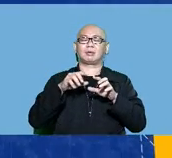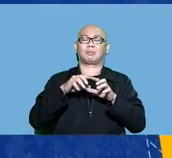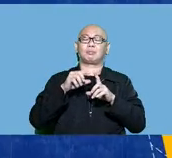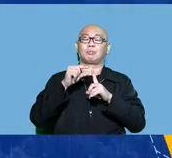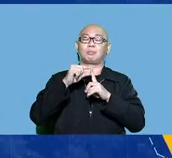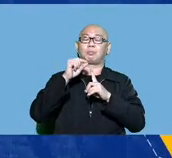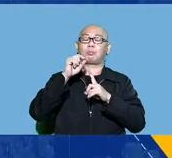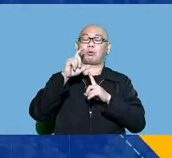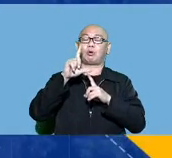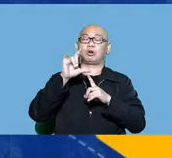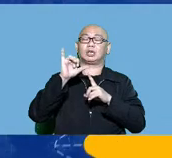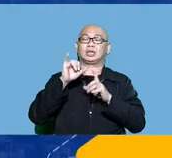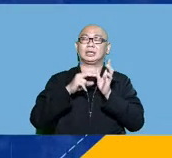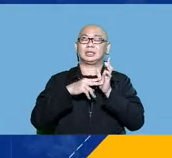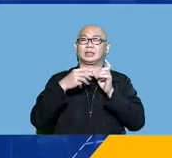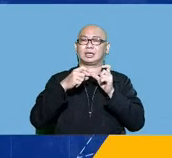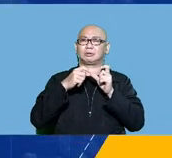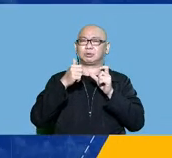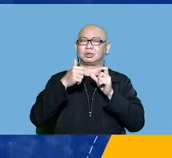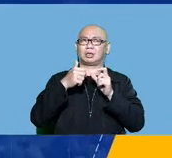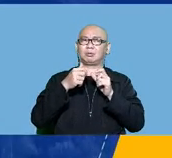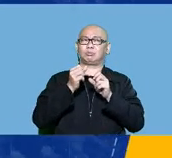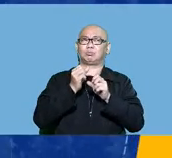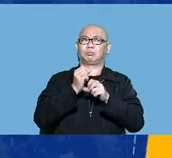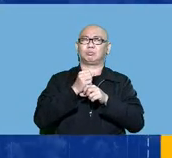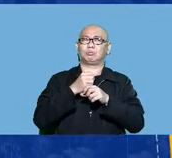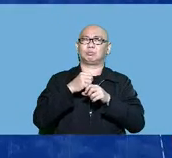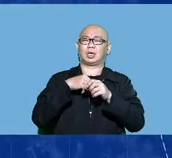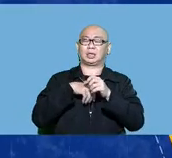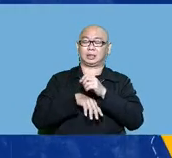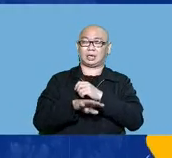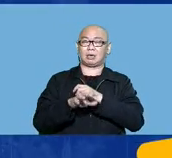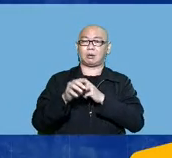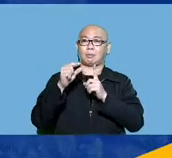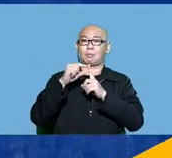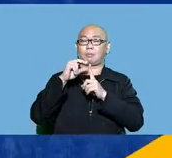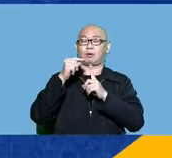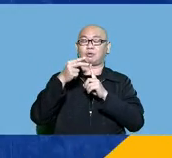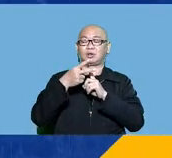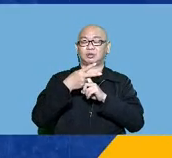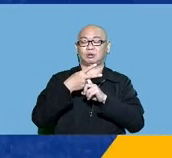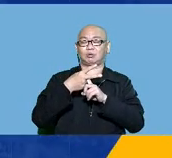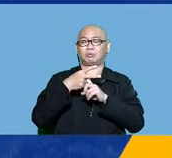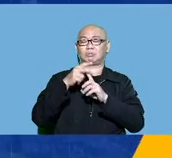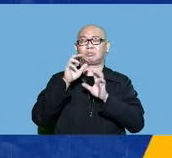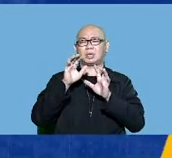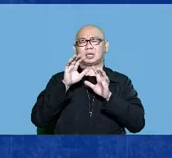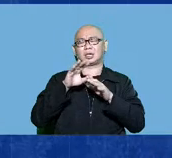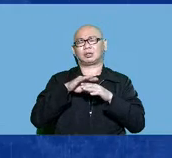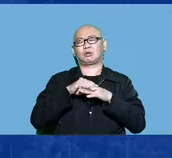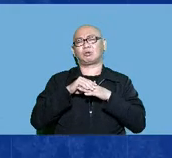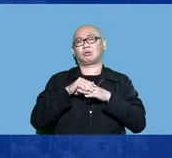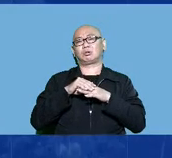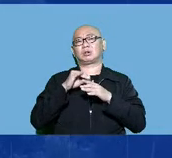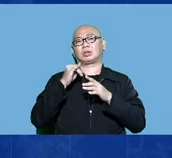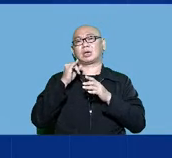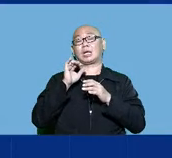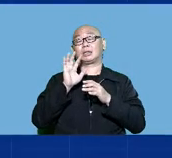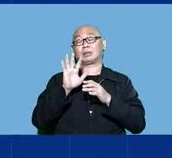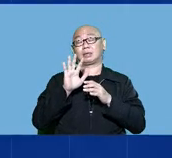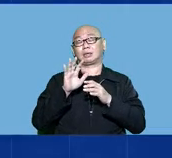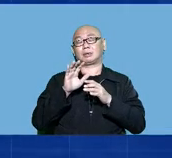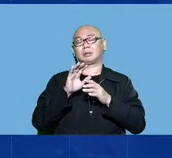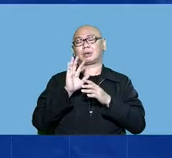bisa menelurkan profesor juga, sehingga banyak yang tertolong. Nanti Politeknik juga banyak